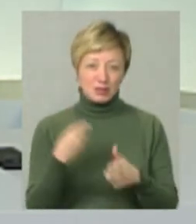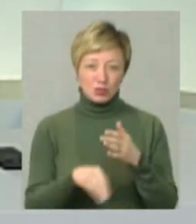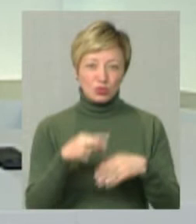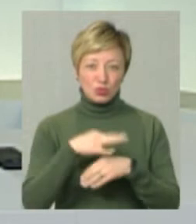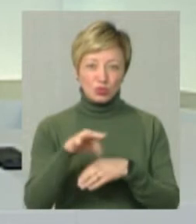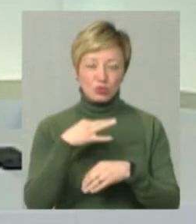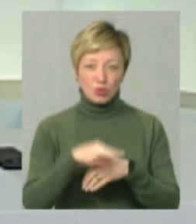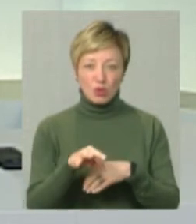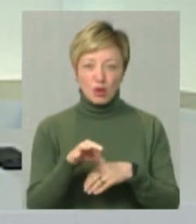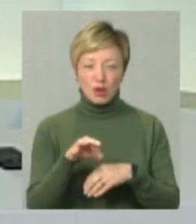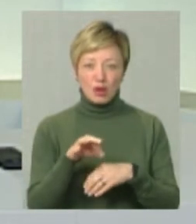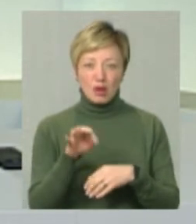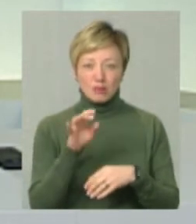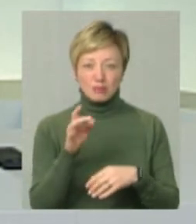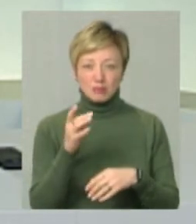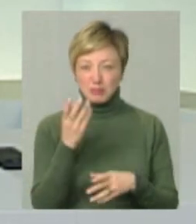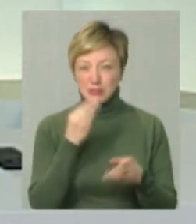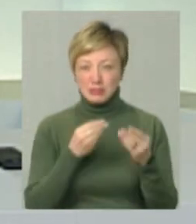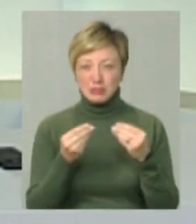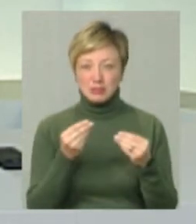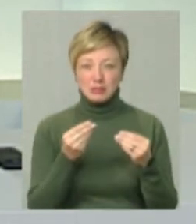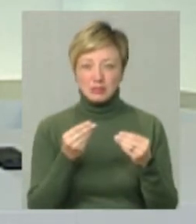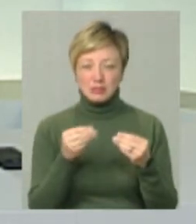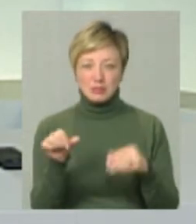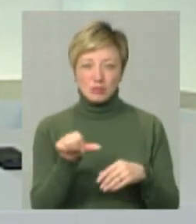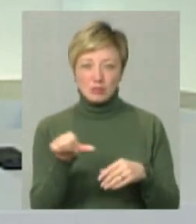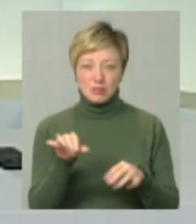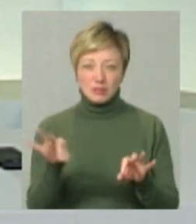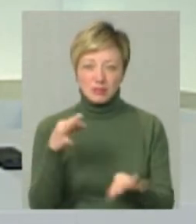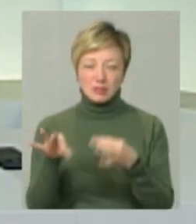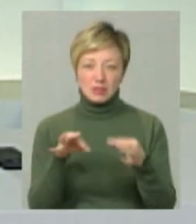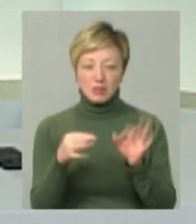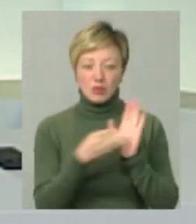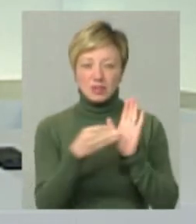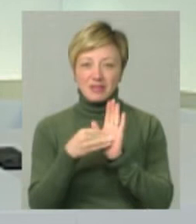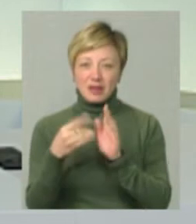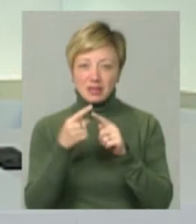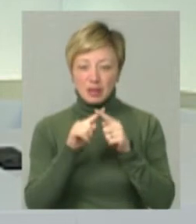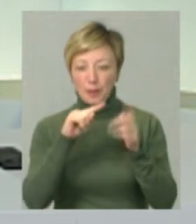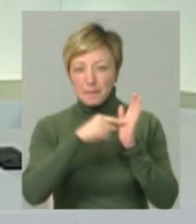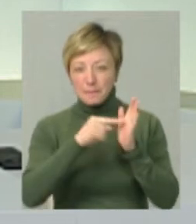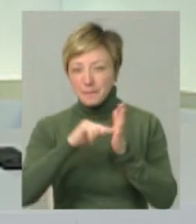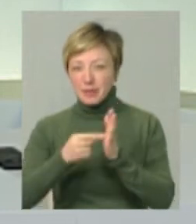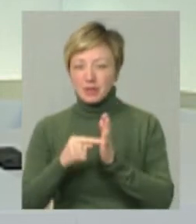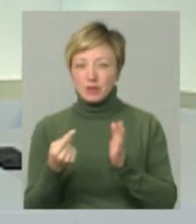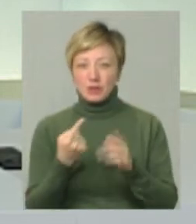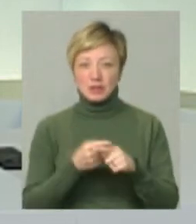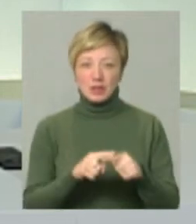цинічних, жорстоких та підступних заходів. Це розставляння отих міток, це